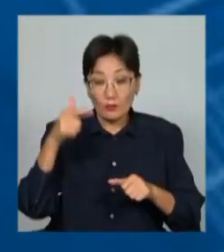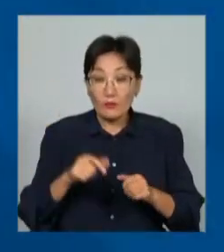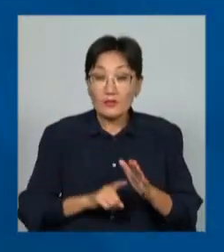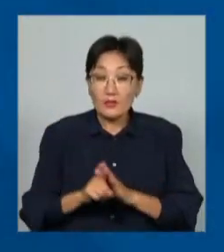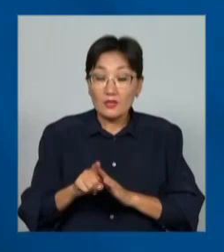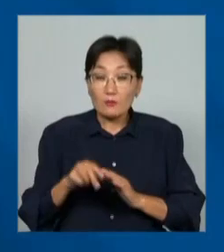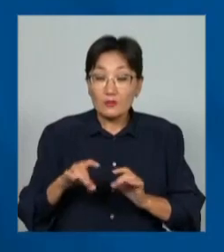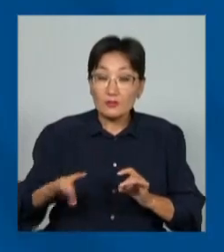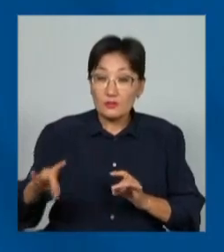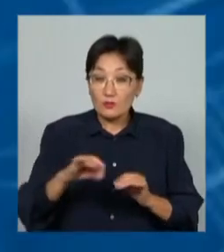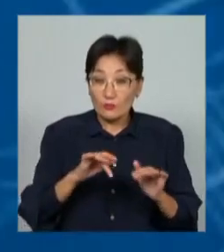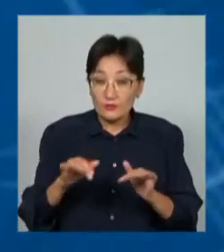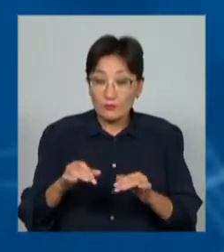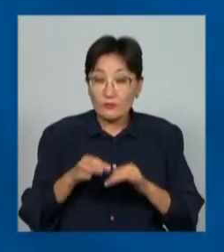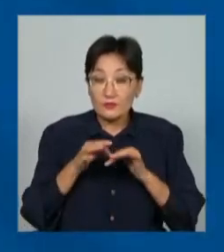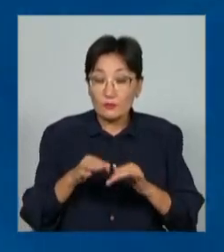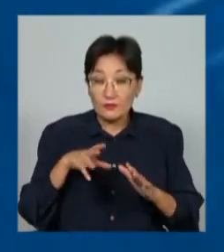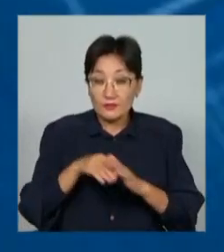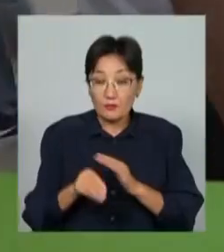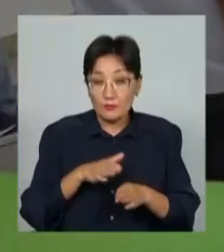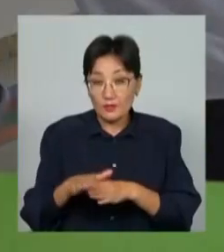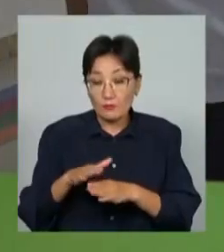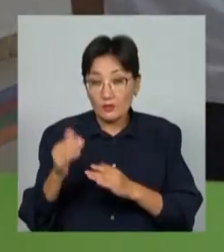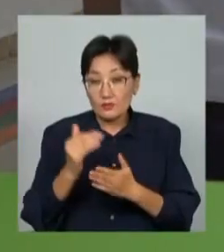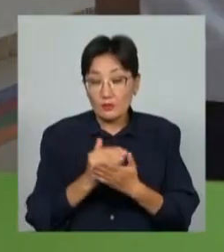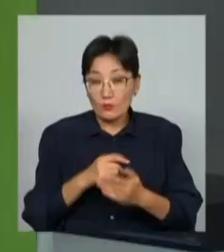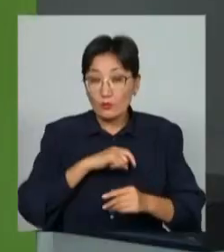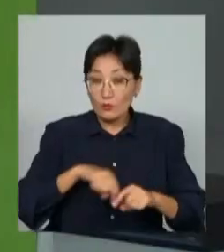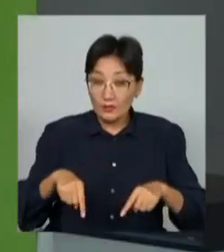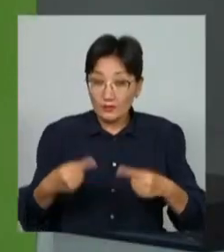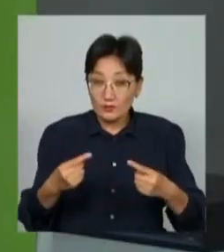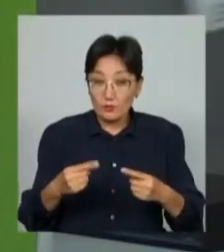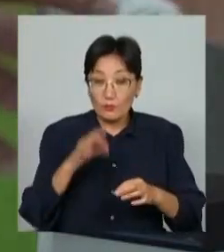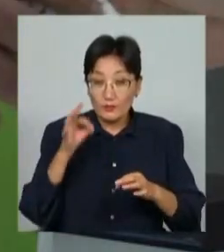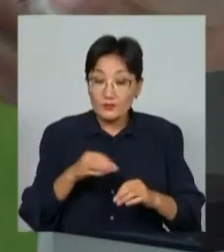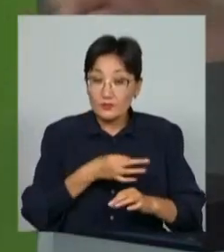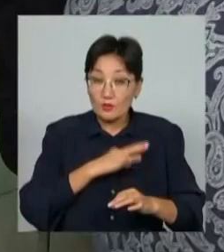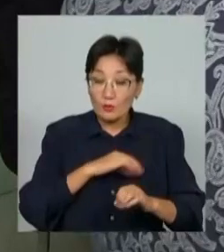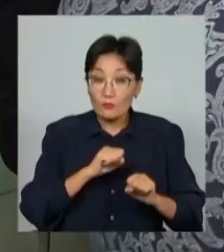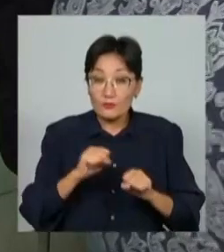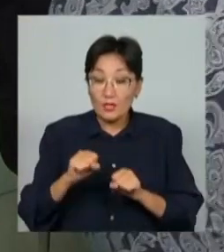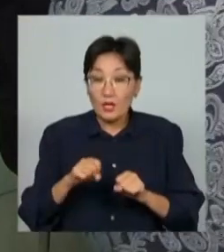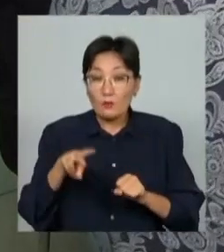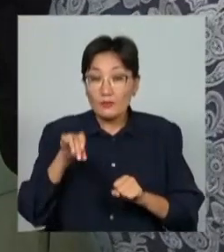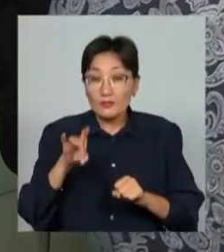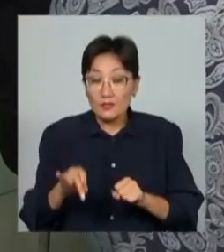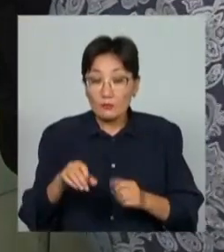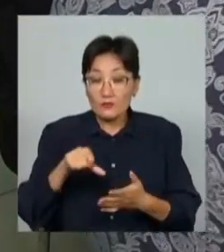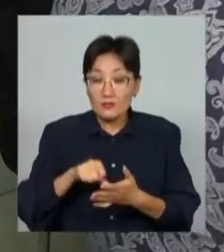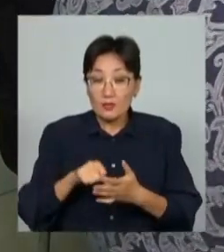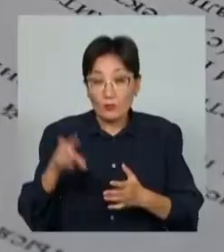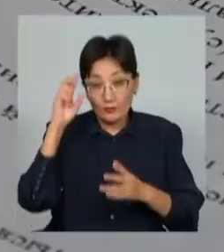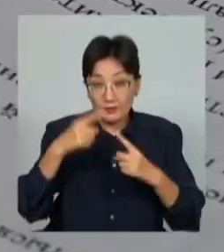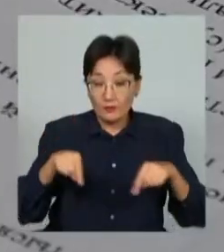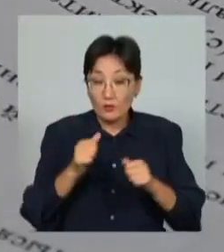Медеузском районе Алматы. Мероприятие организовано в рамках реализации программы «Рухани Жангару». Опытные юристы, адвокаты, медиаторы, а также представители